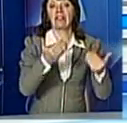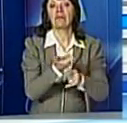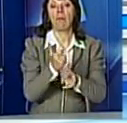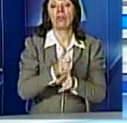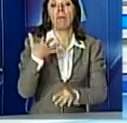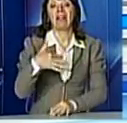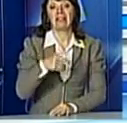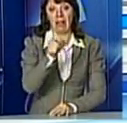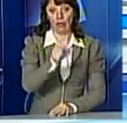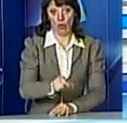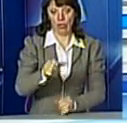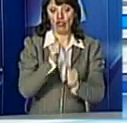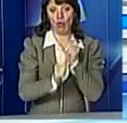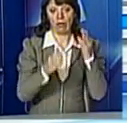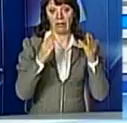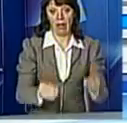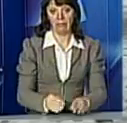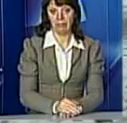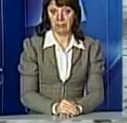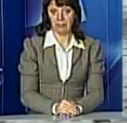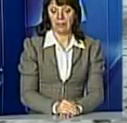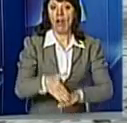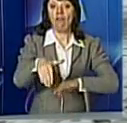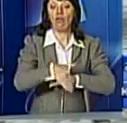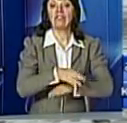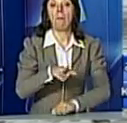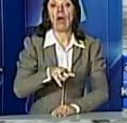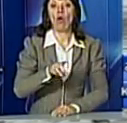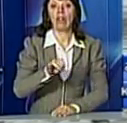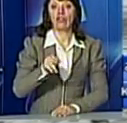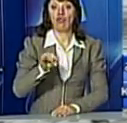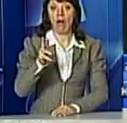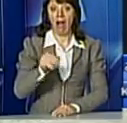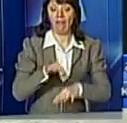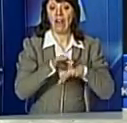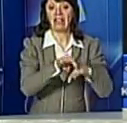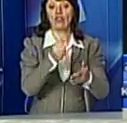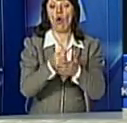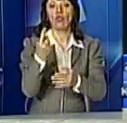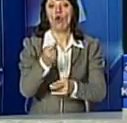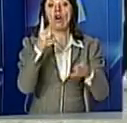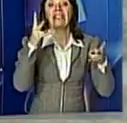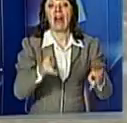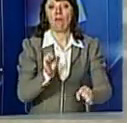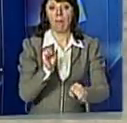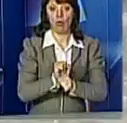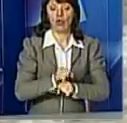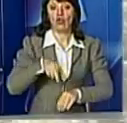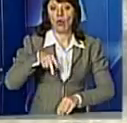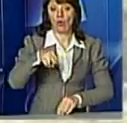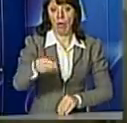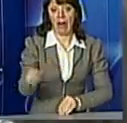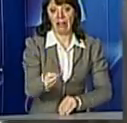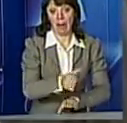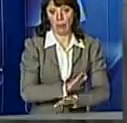понад півсотні людей щодня вулиця Миколайчука саме вона і йде до одного із трамвпунктів тротуари не